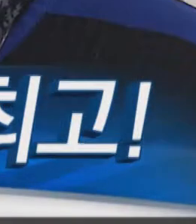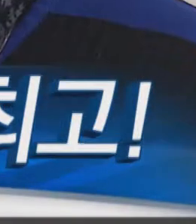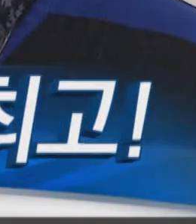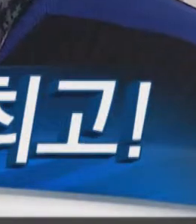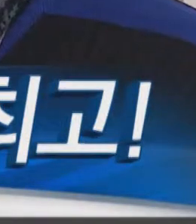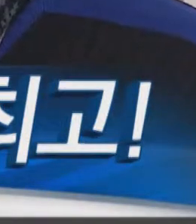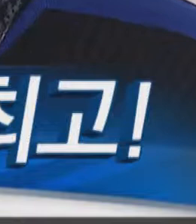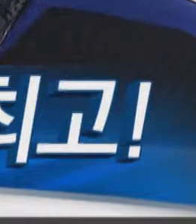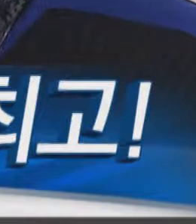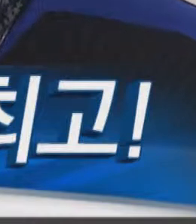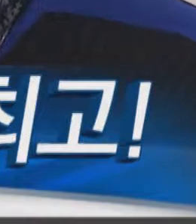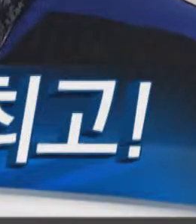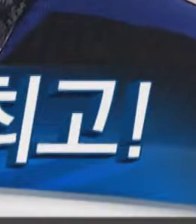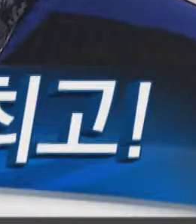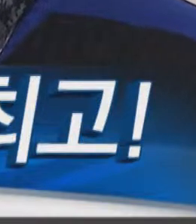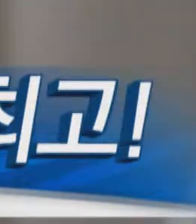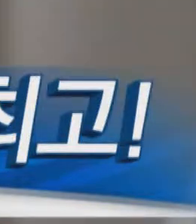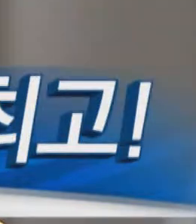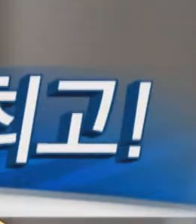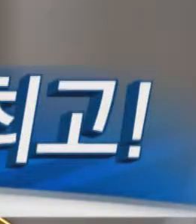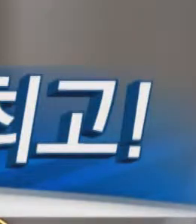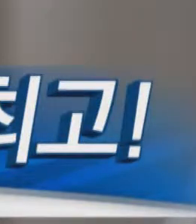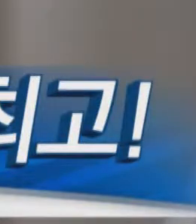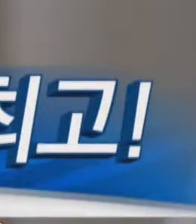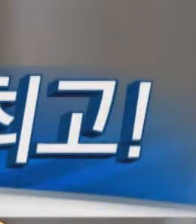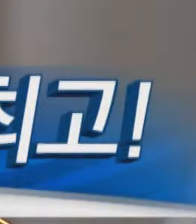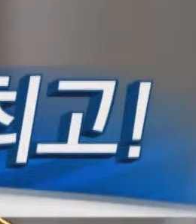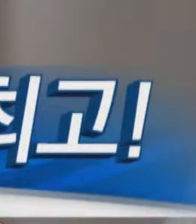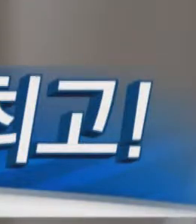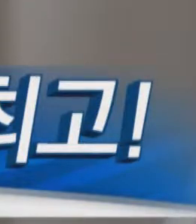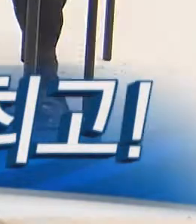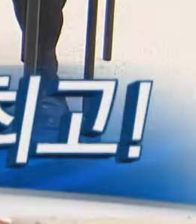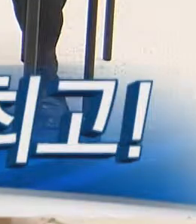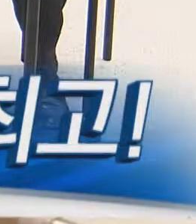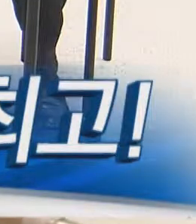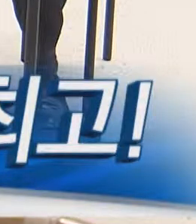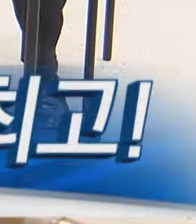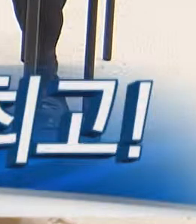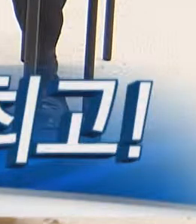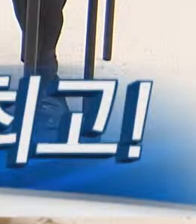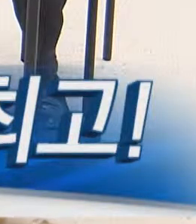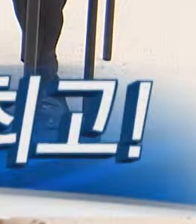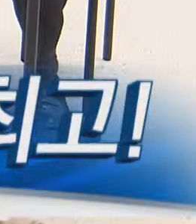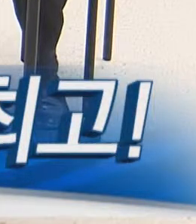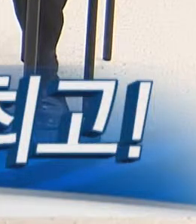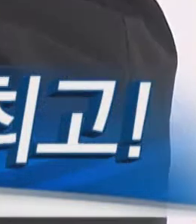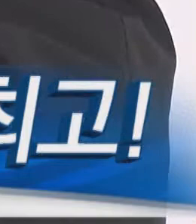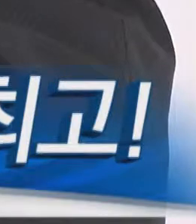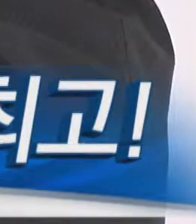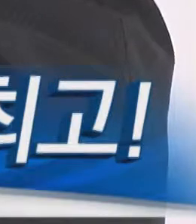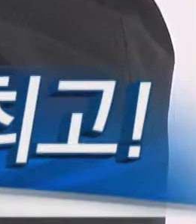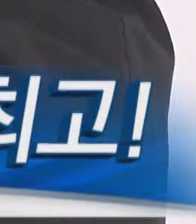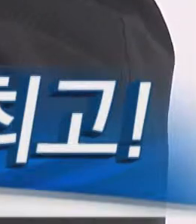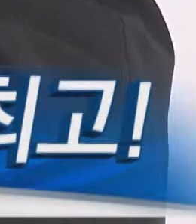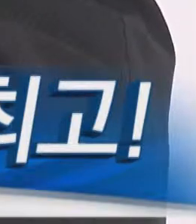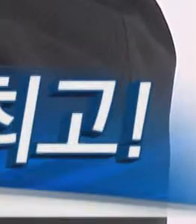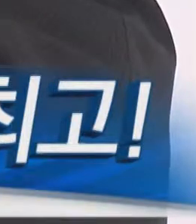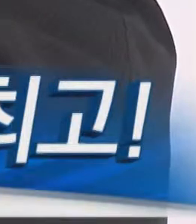오산문화재단에서 주관하는 2014년 1기 음악 아카데미가 품격 높고 차별화된 강좌로 운영되고 있습니다.